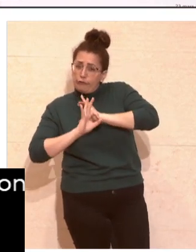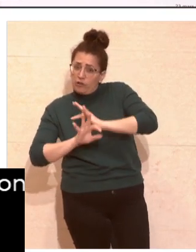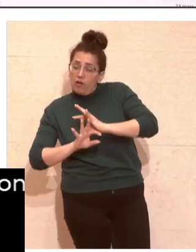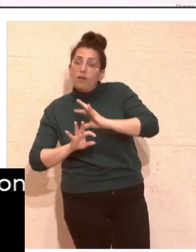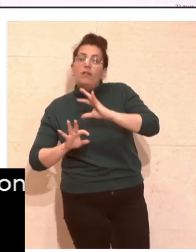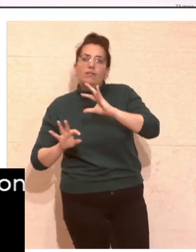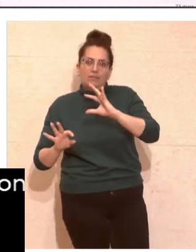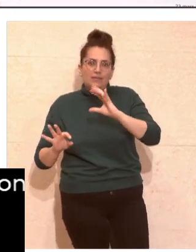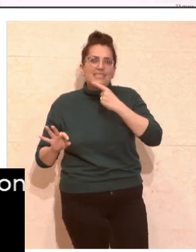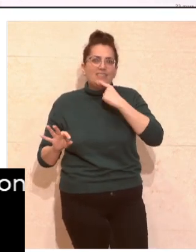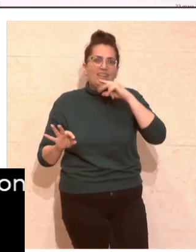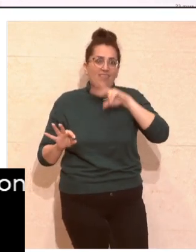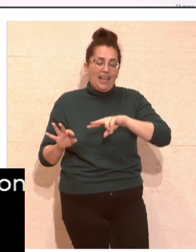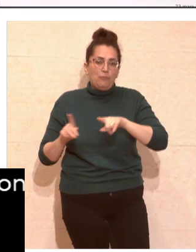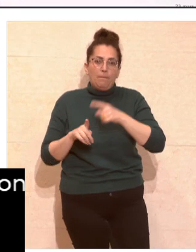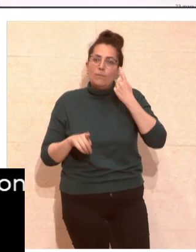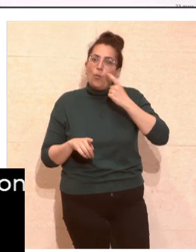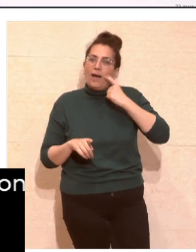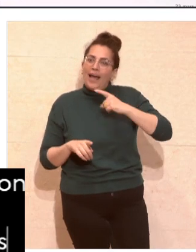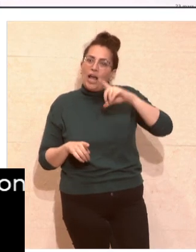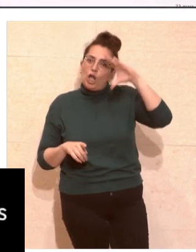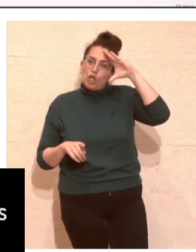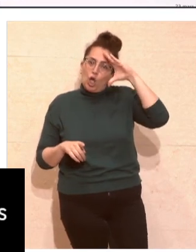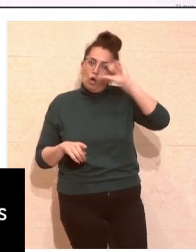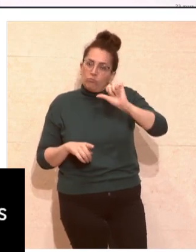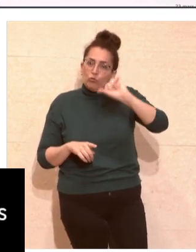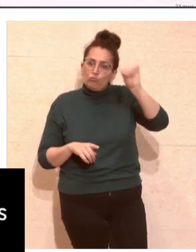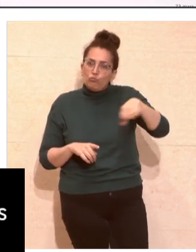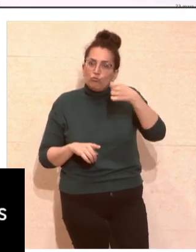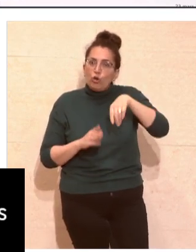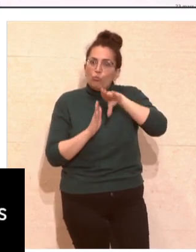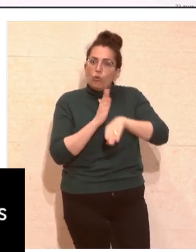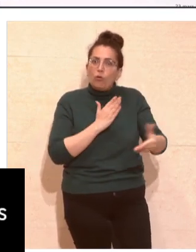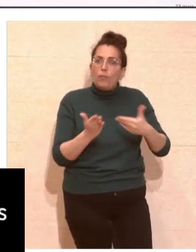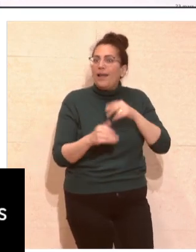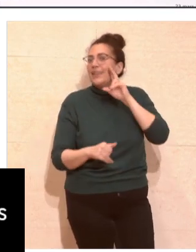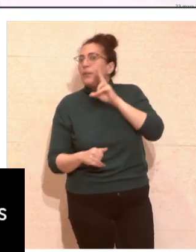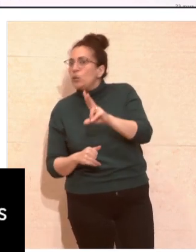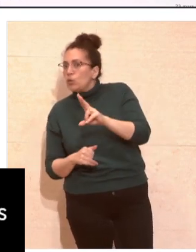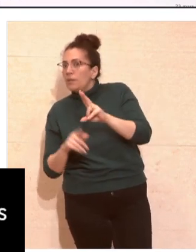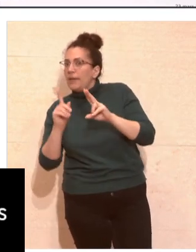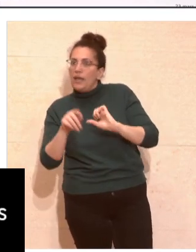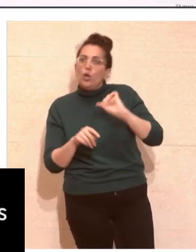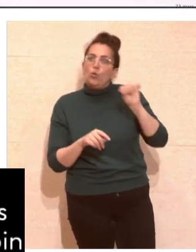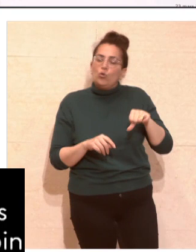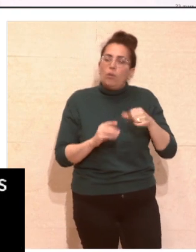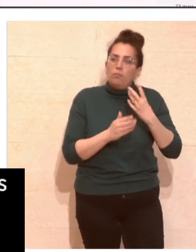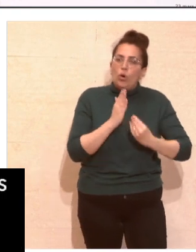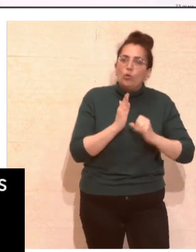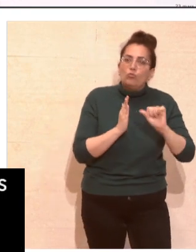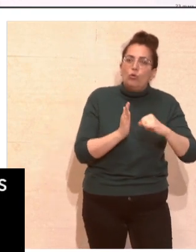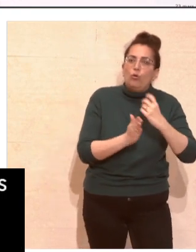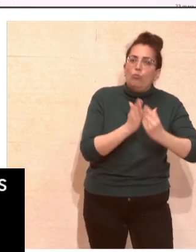dette de sommeil, comme on l'appelle, c'est-à-dire en fait le fait de ne dormir par exemple que juste 1 heure de moins que d'habitude sur une longue période de temps, ou même ne serait-ce que sur quelques